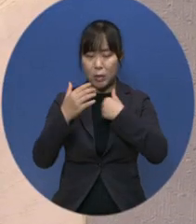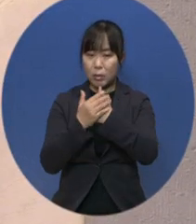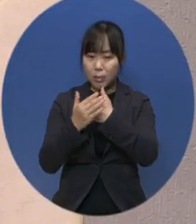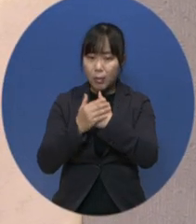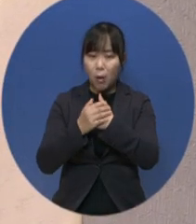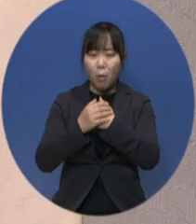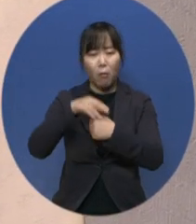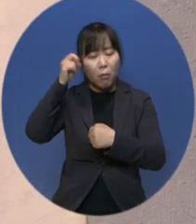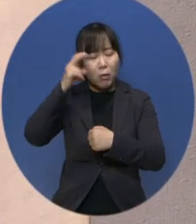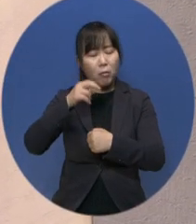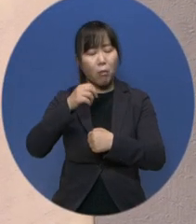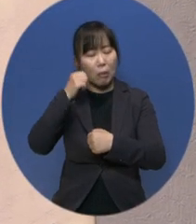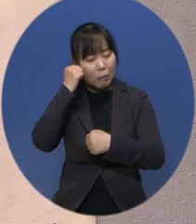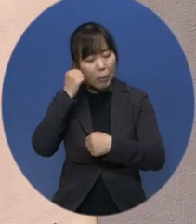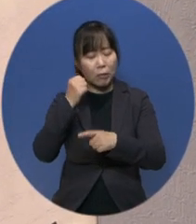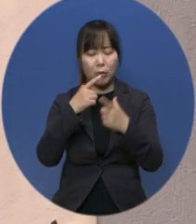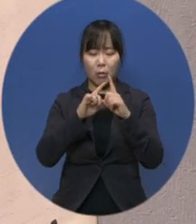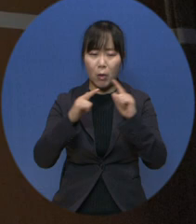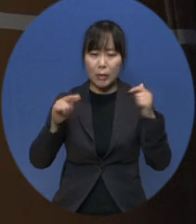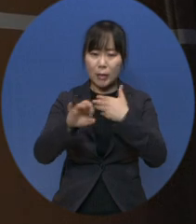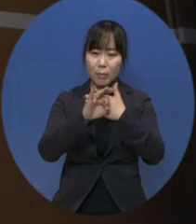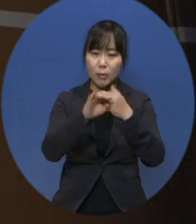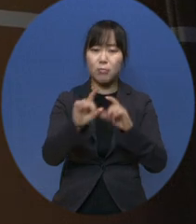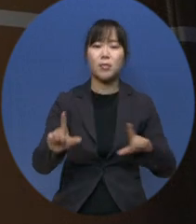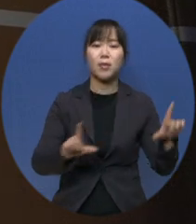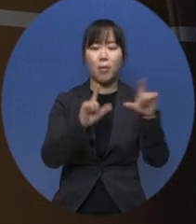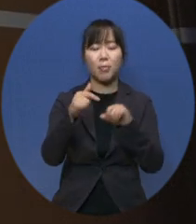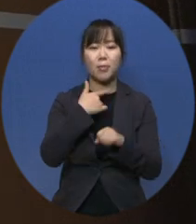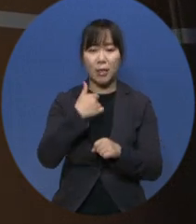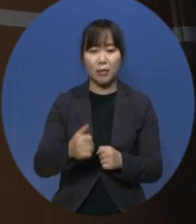모텔, 원룸 등 임시 거처에서 생활하고 있었습니다.